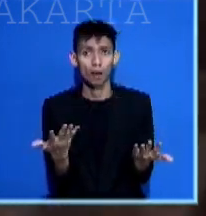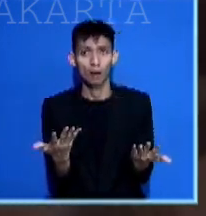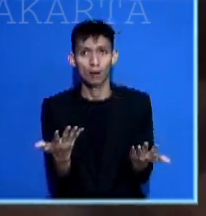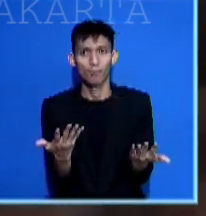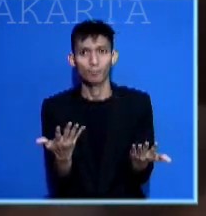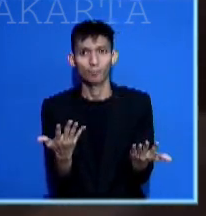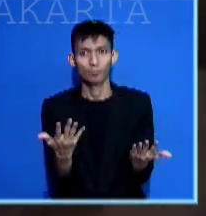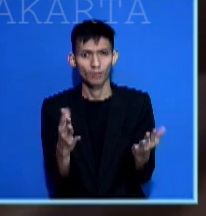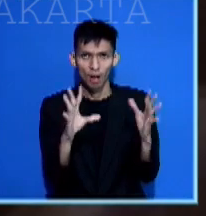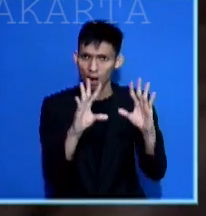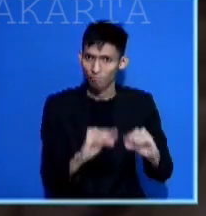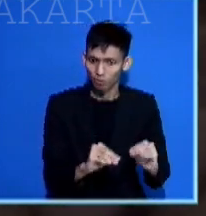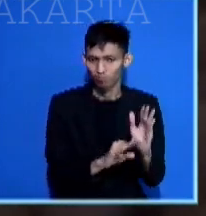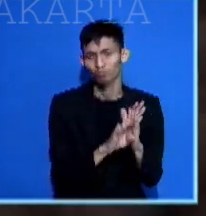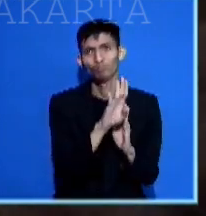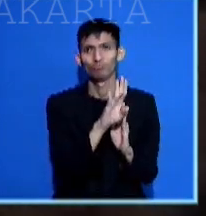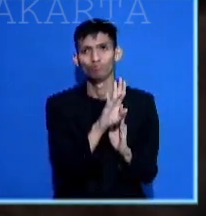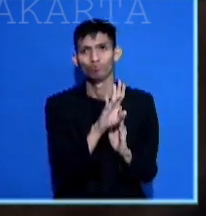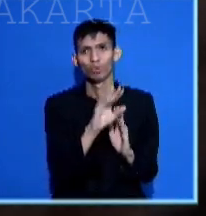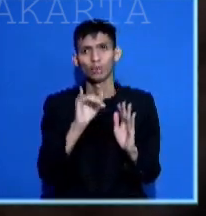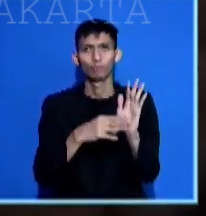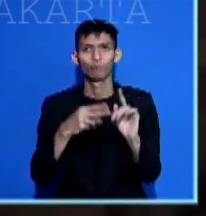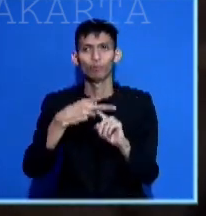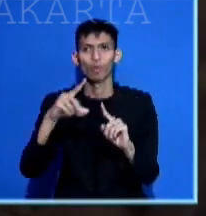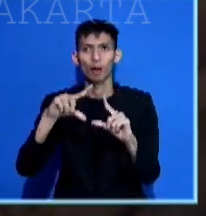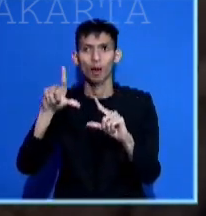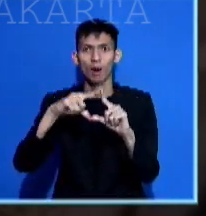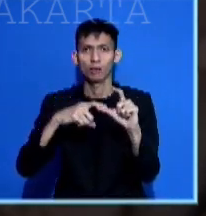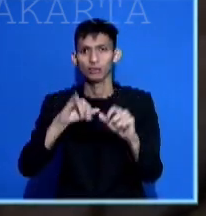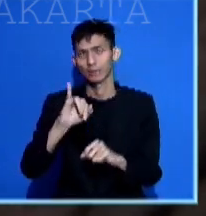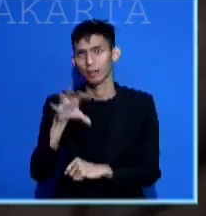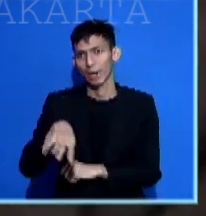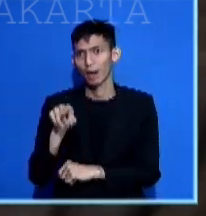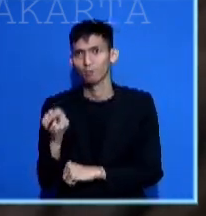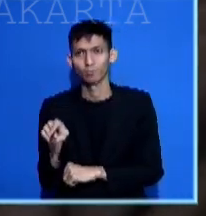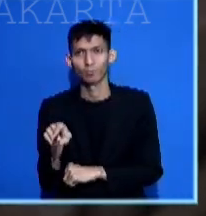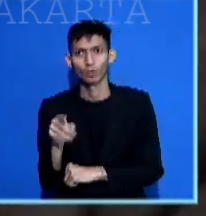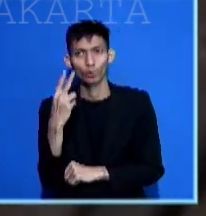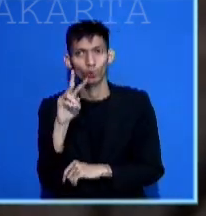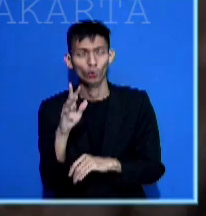daerah. Selain melakukan pemeriksaan makanan dan minuman, petugas juga menghimbau kepada pedagang untuk